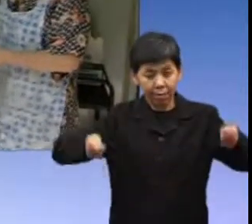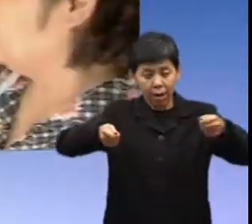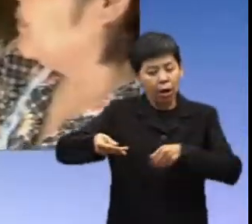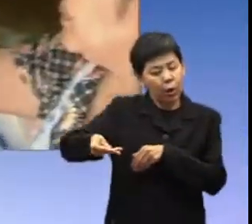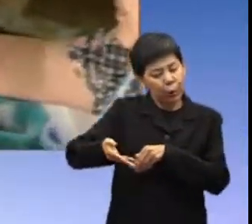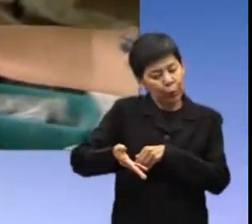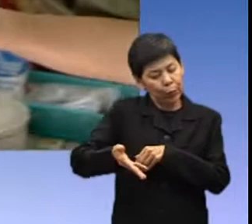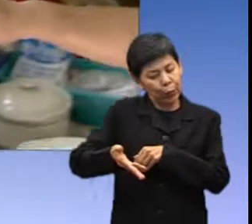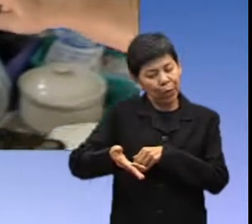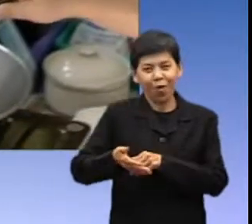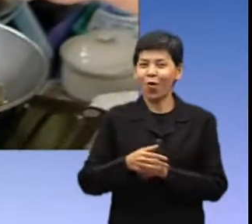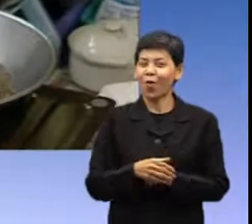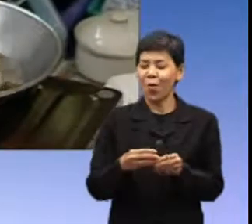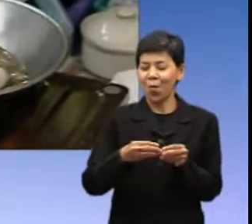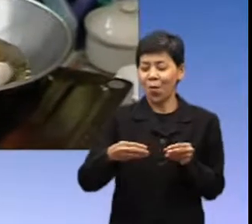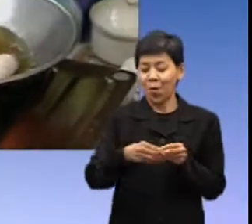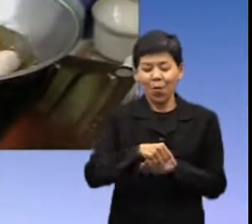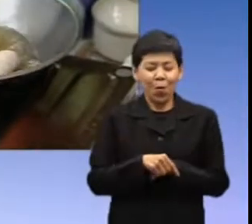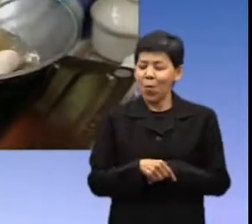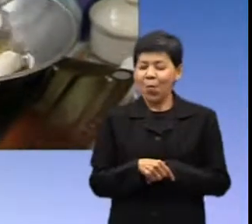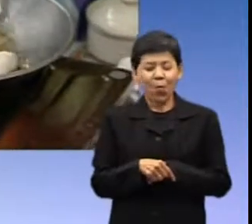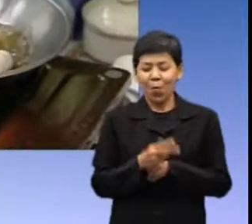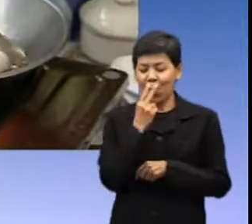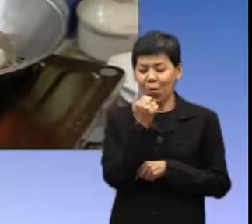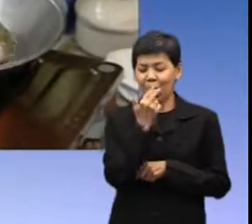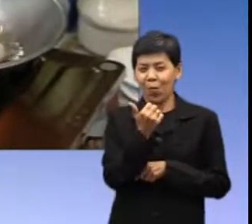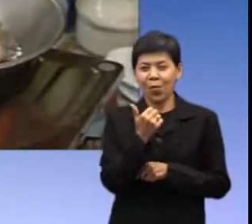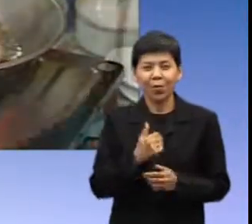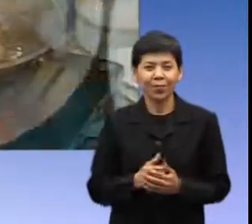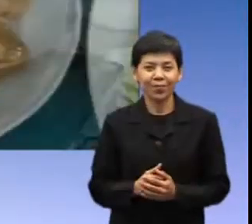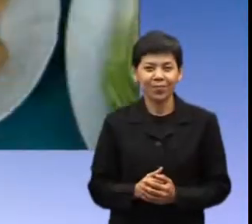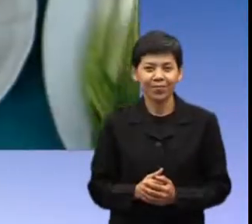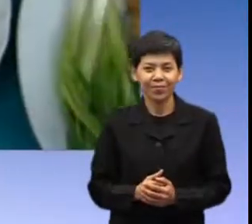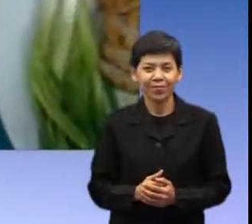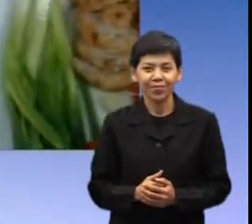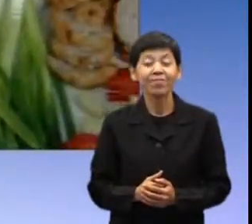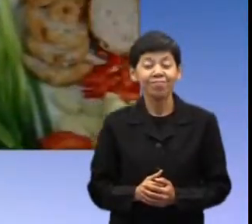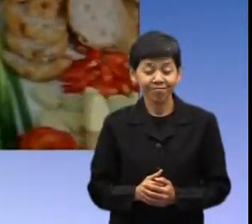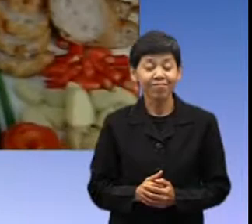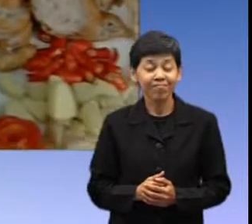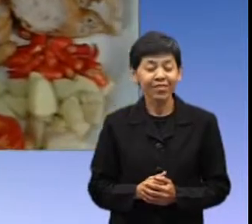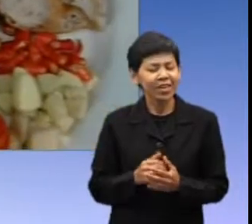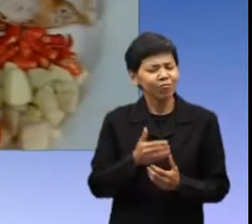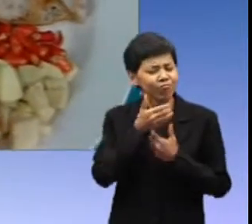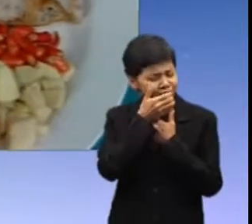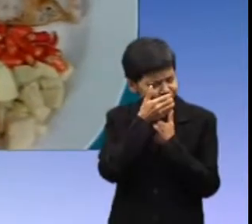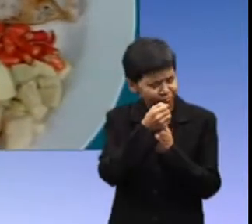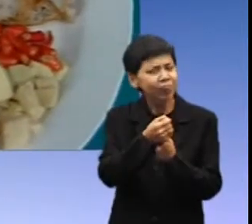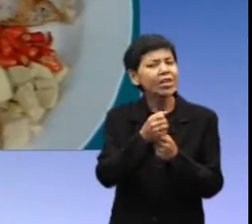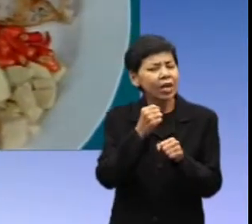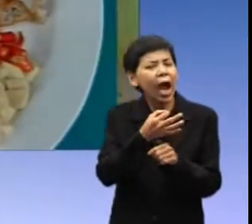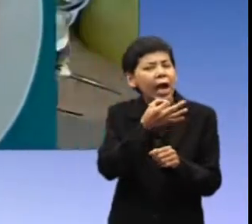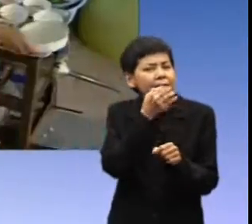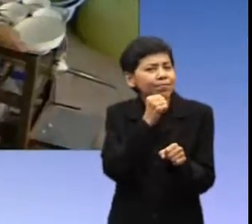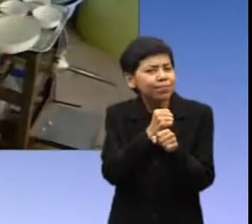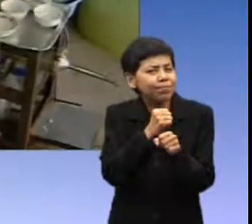อดก็จะได้ไส้กรอกหน้าตาน่ารับประทานแบบนี้ไงครับทั้งหมดนี้ก็คือเรื่องราวที่น่าสนใจ